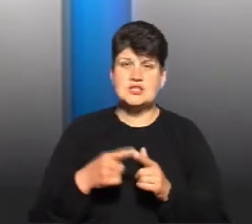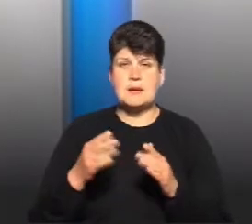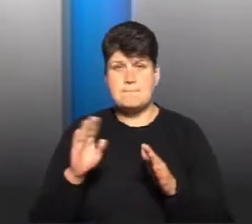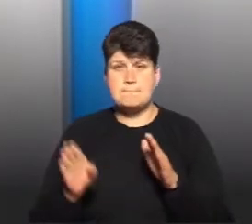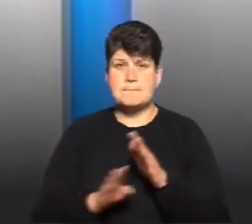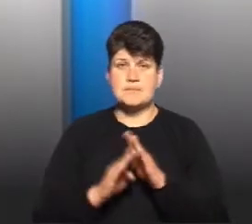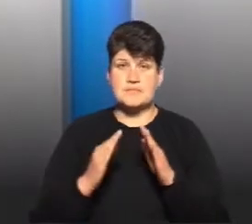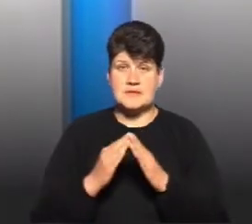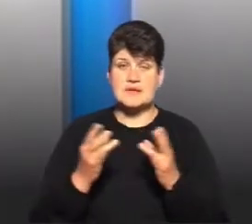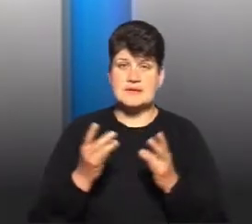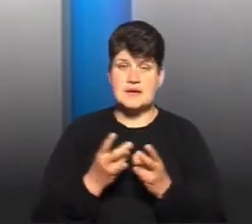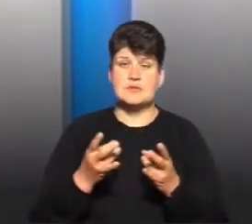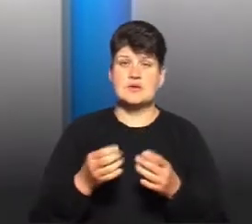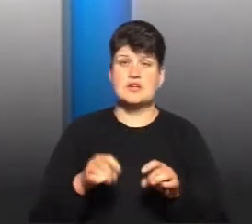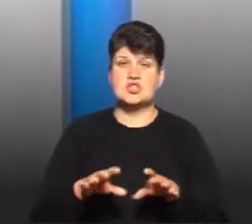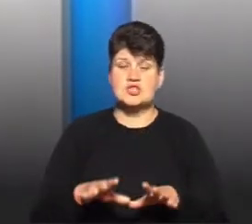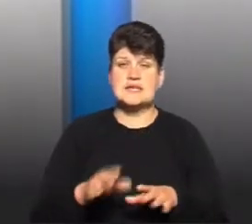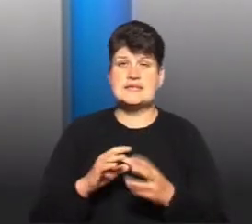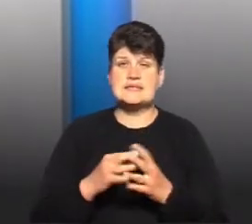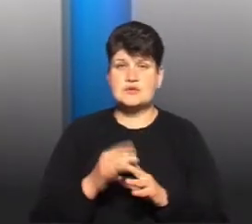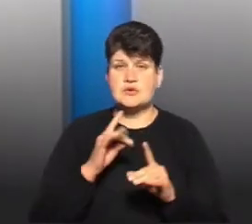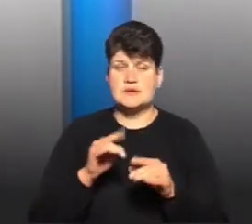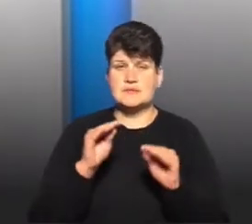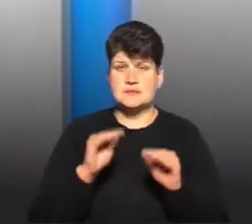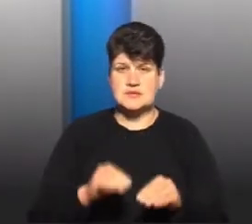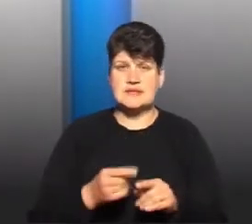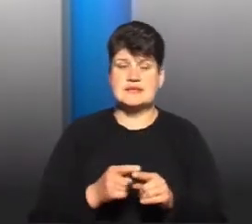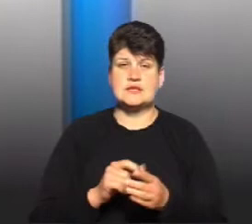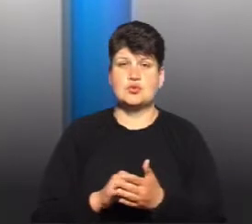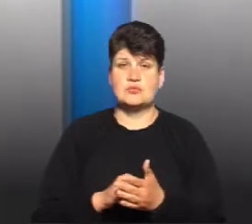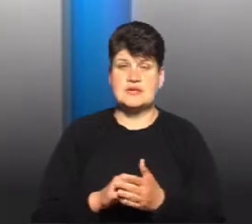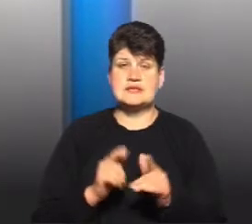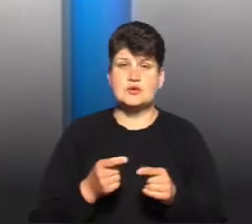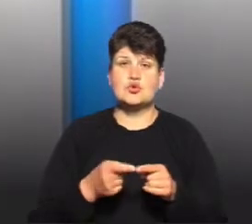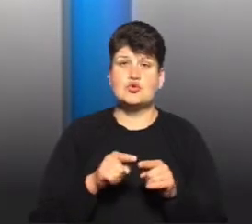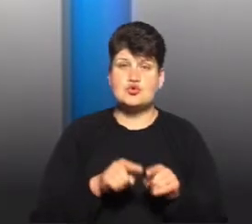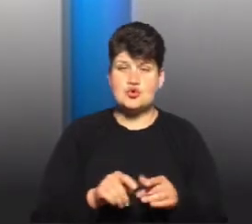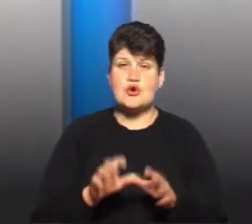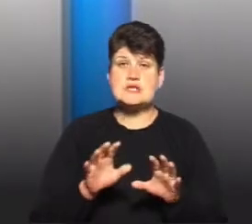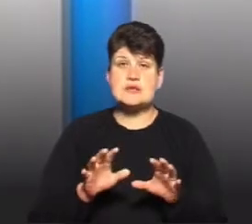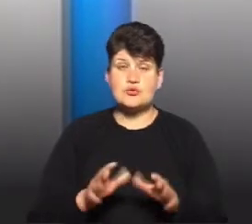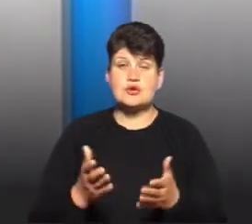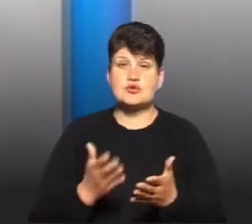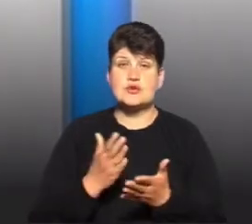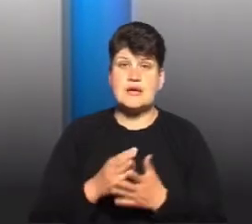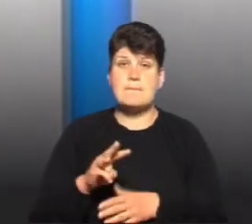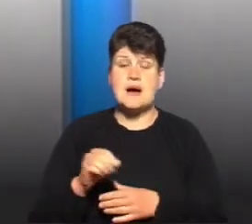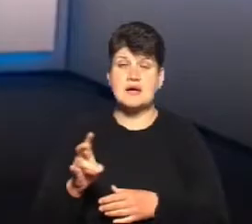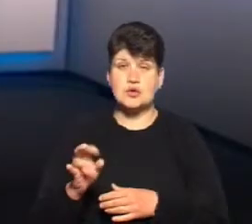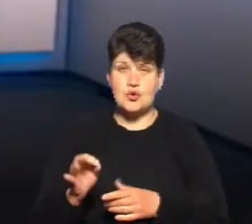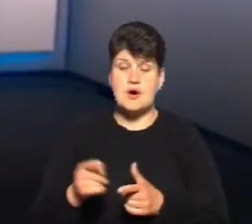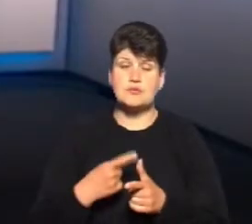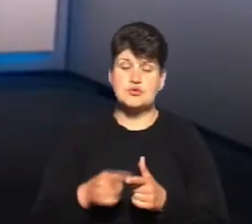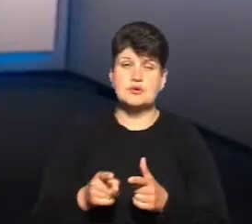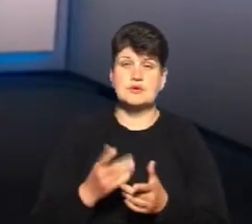первинне рішення сільської ради, тобто дозвіл на складання цієї документації. Згідно цього закону, якщо є майно або якщо є підтверджуючий документ,